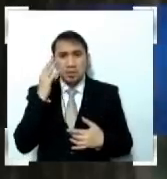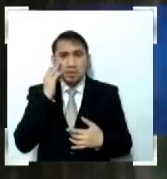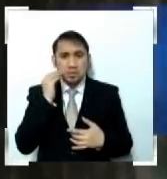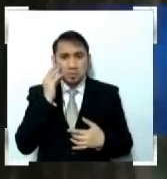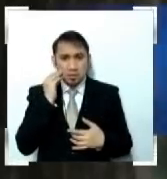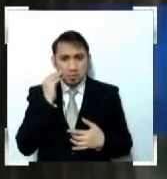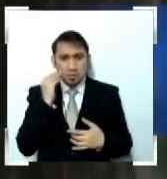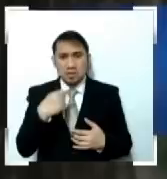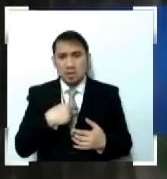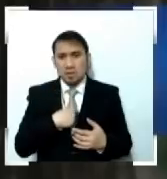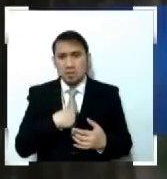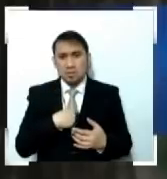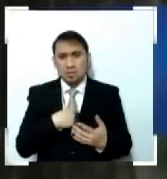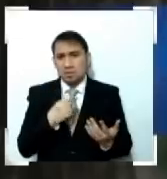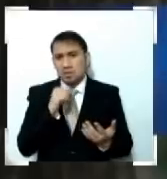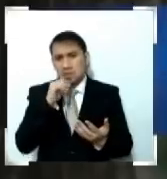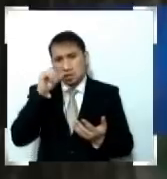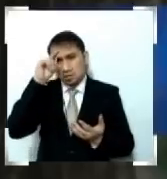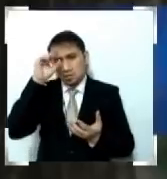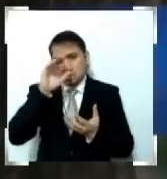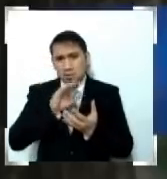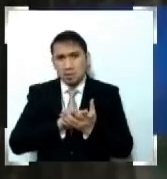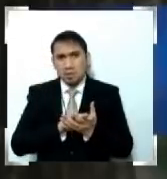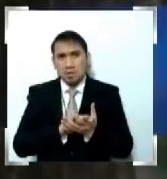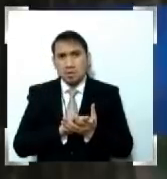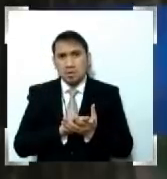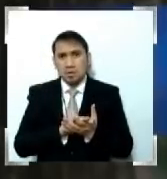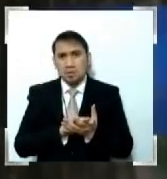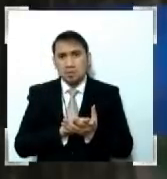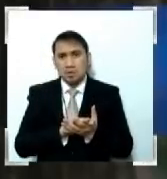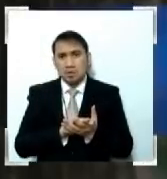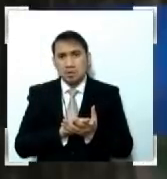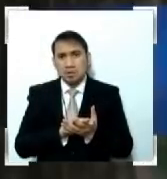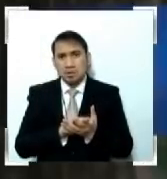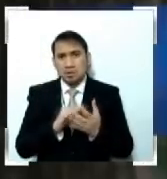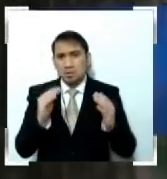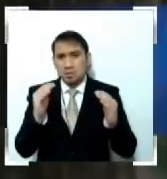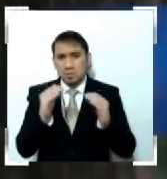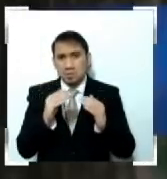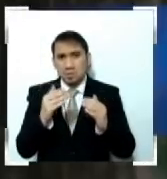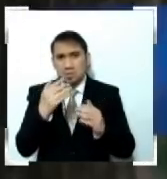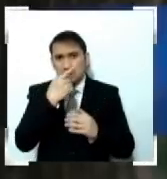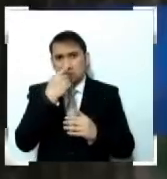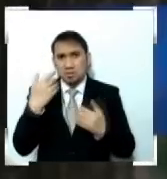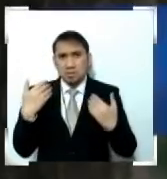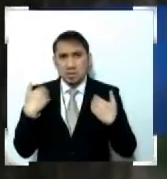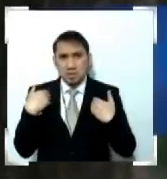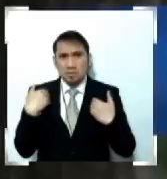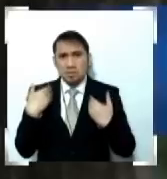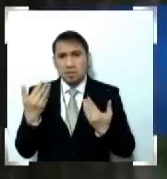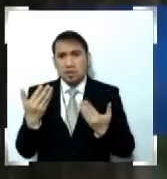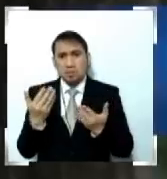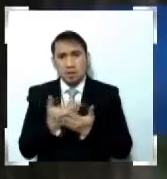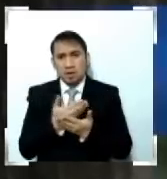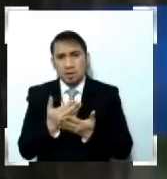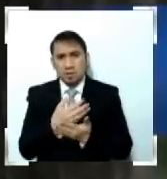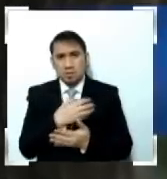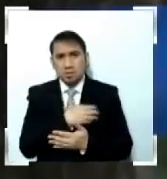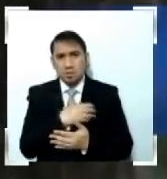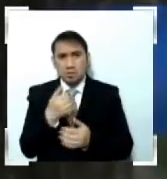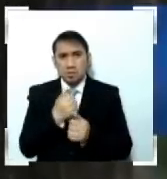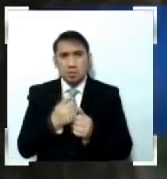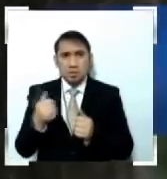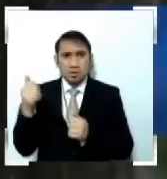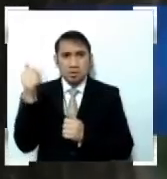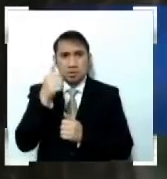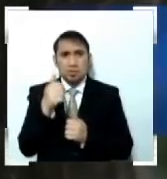naniniwala na walang katarungan dahil may pulis tayong bago. Yung nga, si Chilente. Tulungan mo kami,